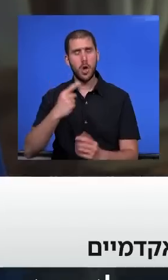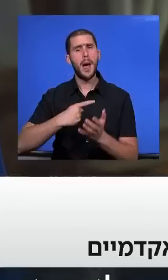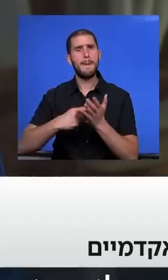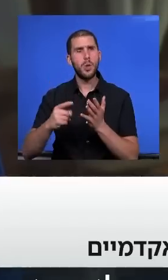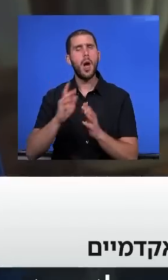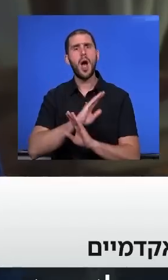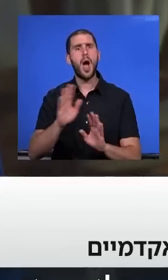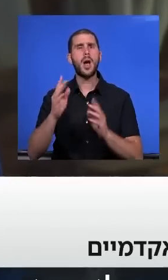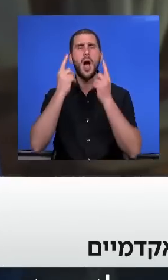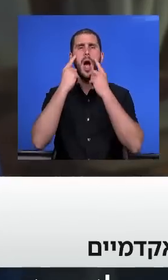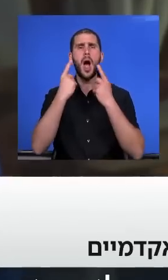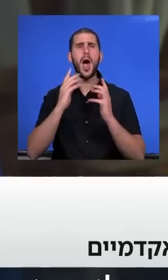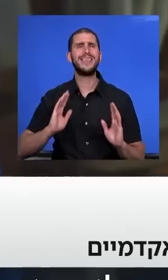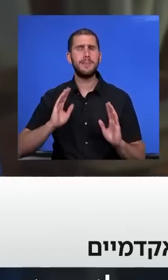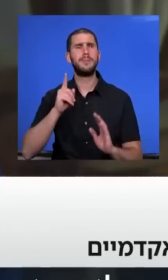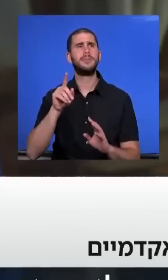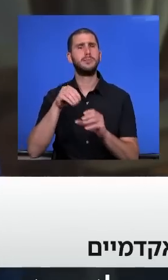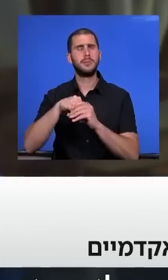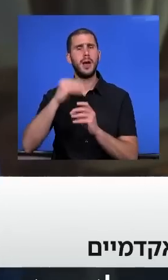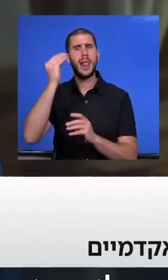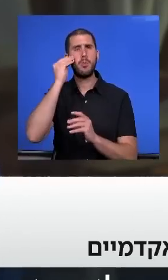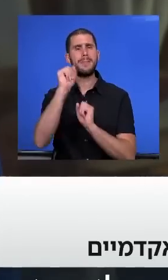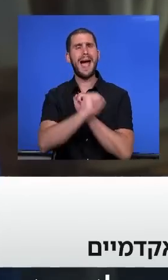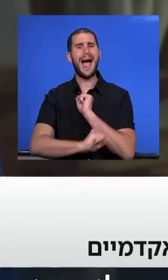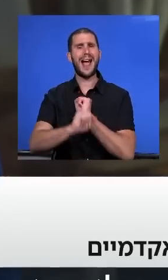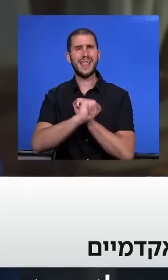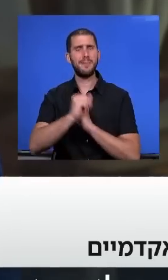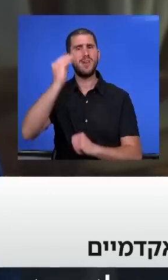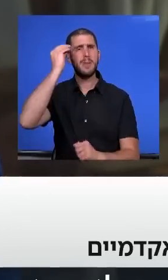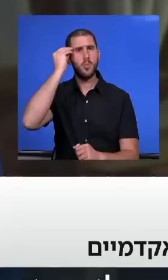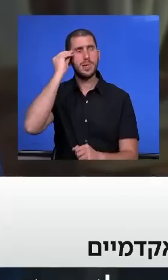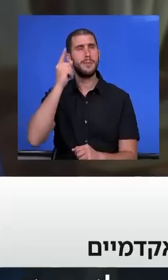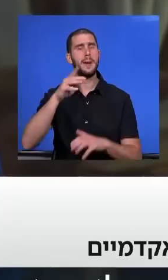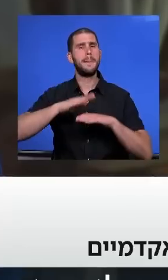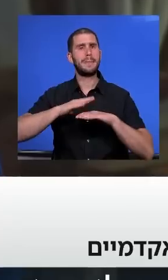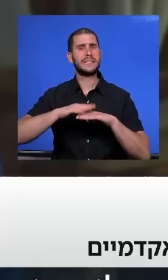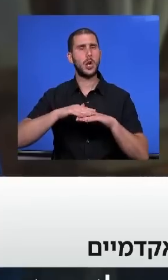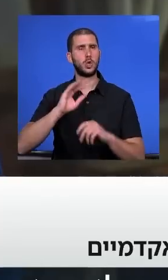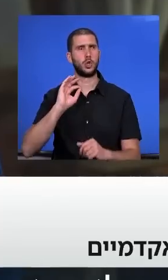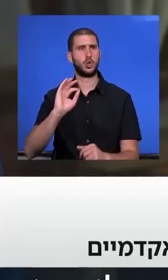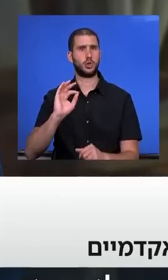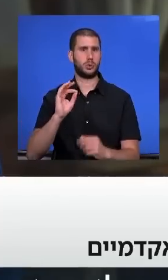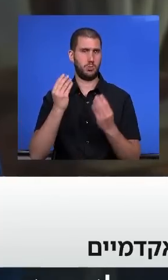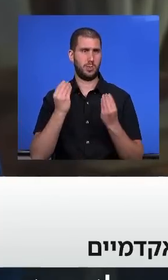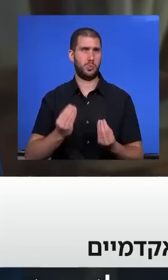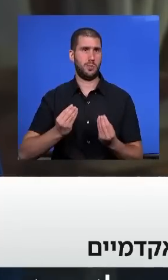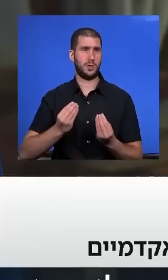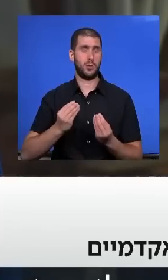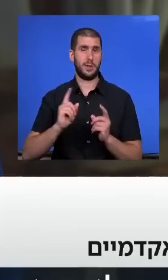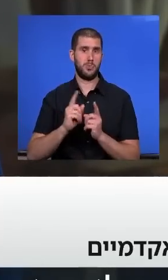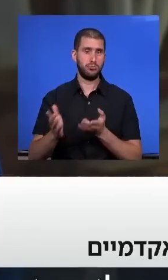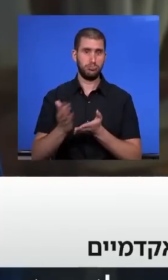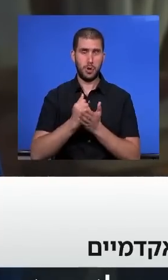רק לחרדים שילכו ללימודים אקדמיים, ללימודים שילכו למקצועות טובות, שיכניסו כסף,